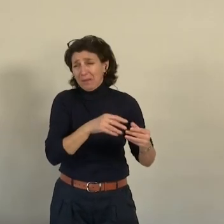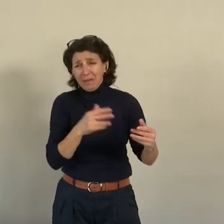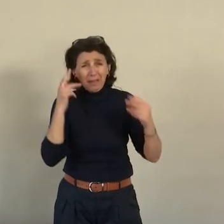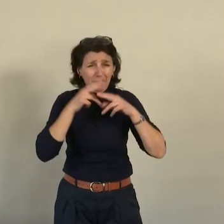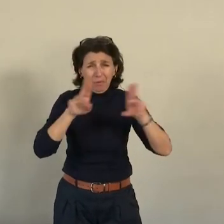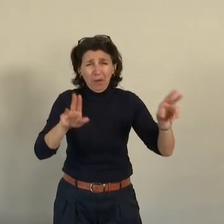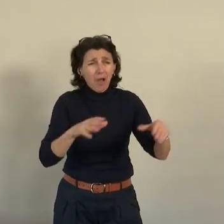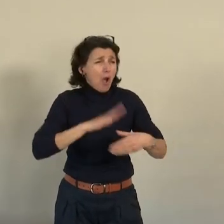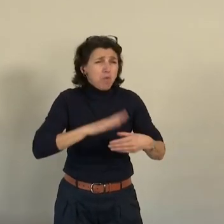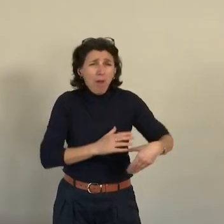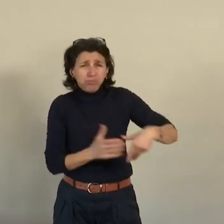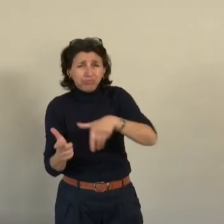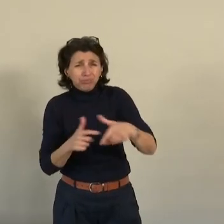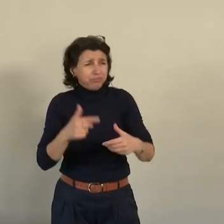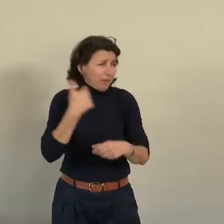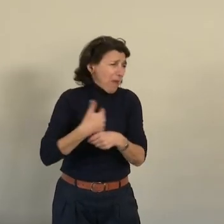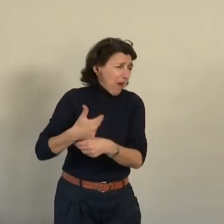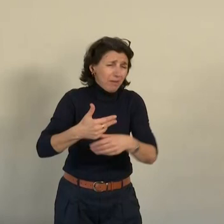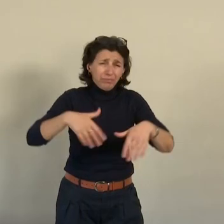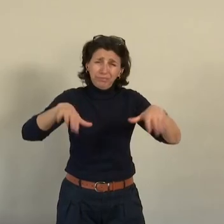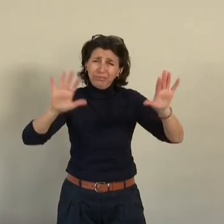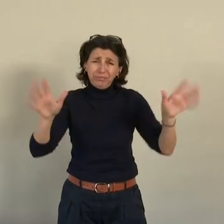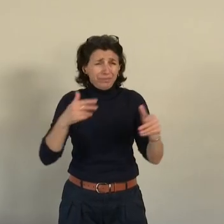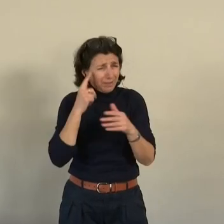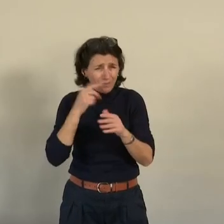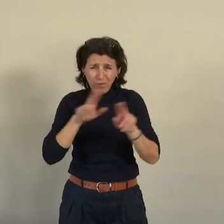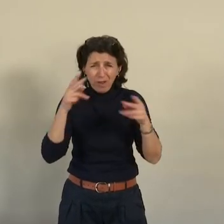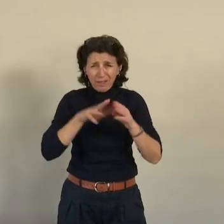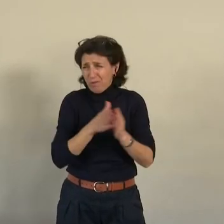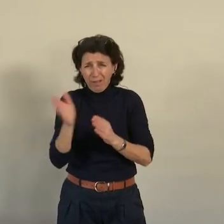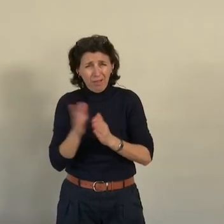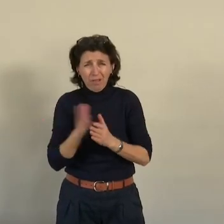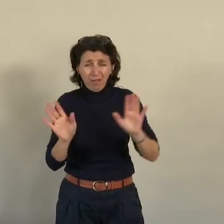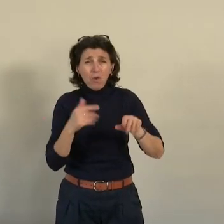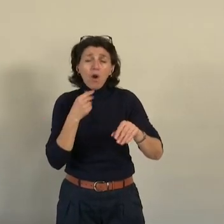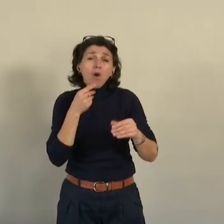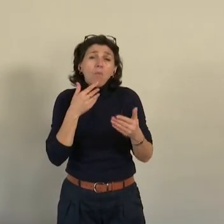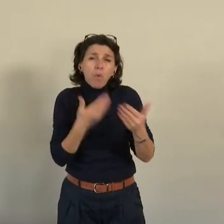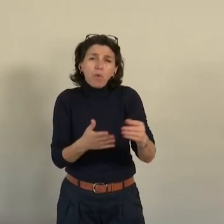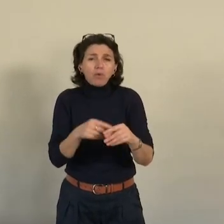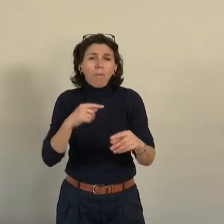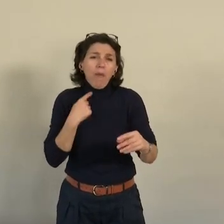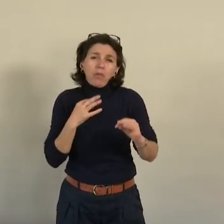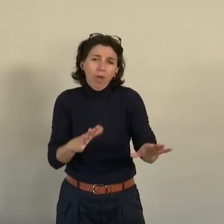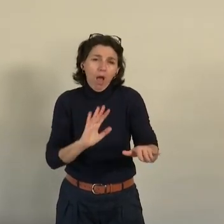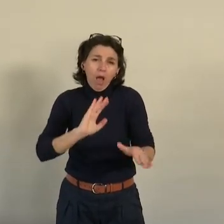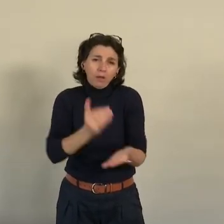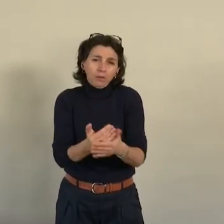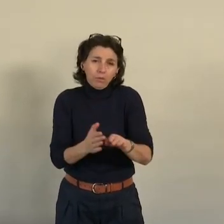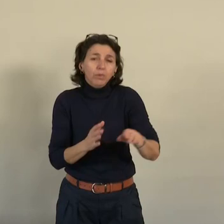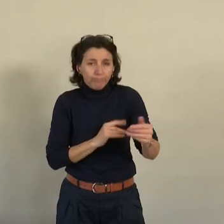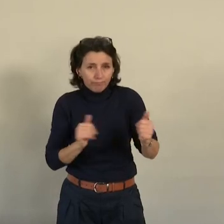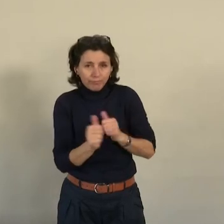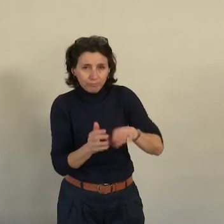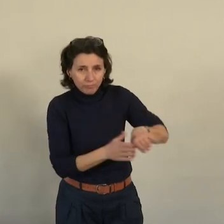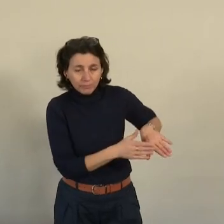renversées les caméras tout ça enfin tout cela tout cela n'a rien à voir dans cette délibération donc je propose qu'on ne perde pas beaucoup plus de temps sur ces questionsl